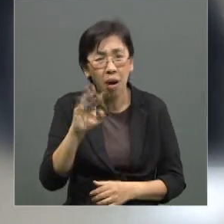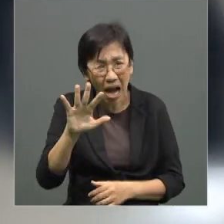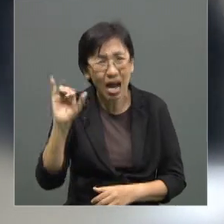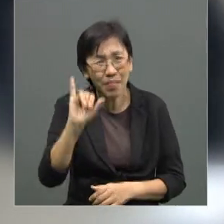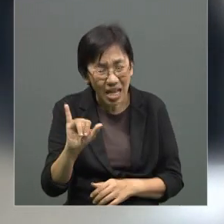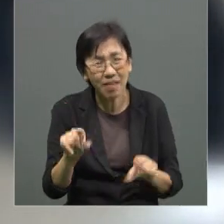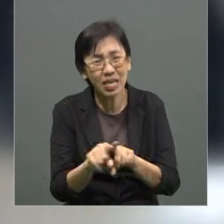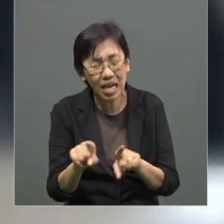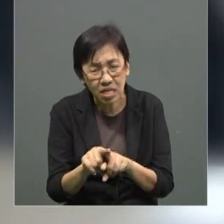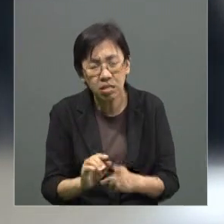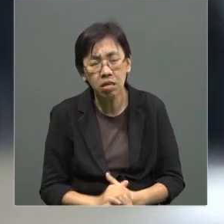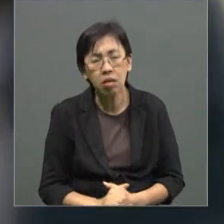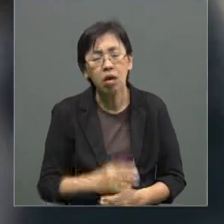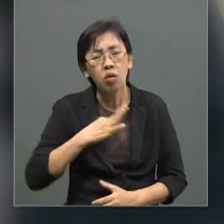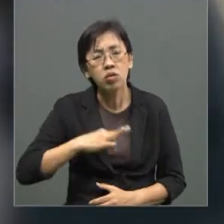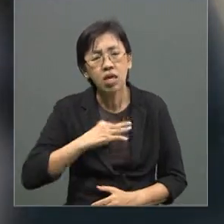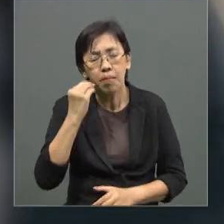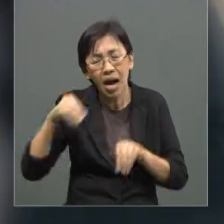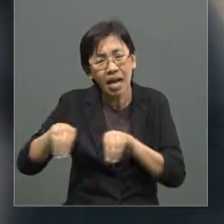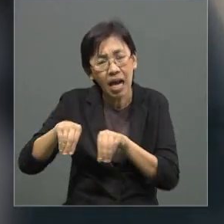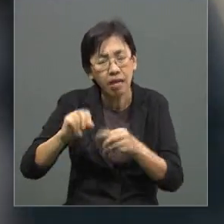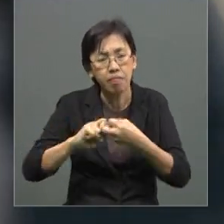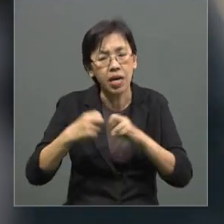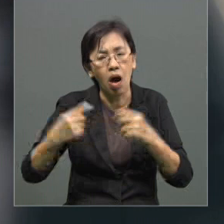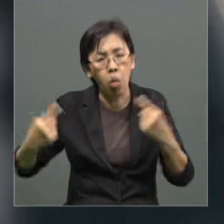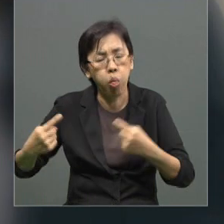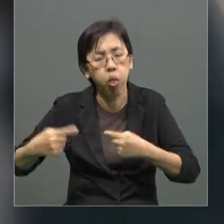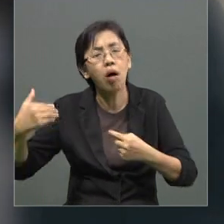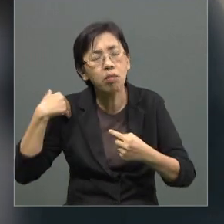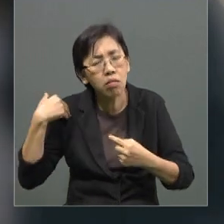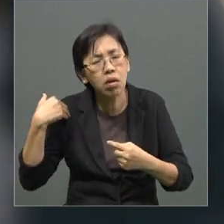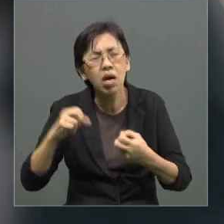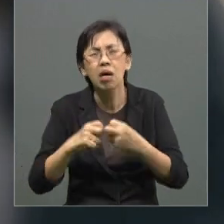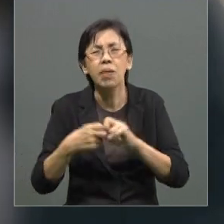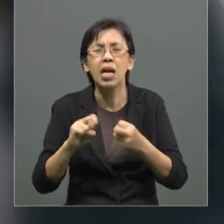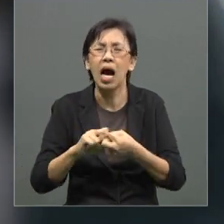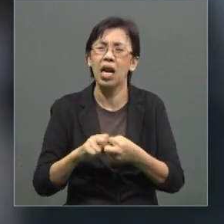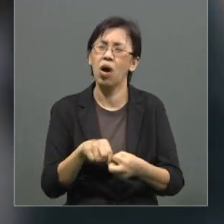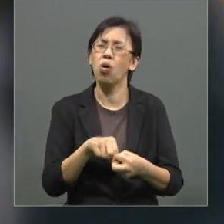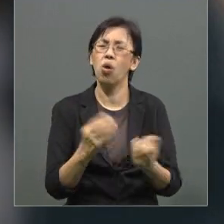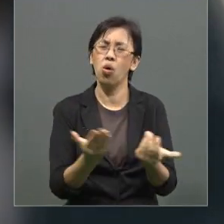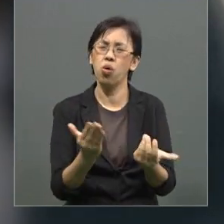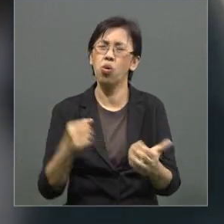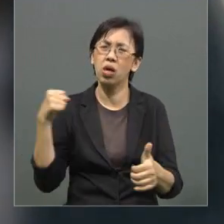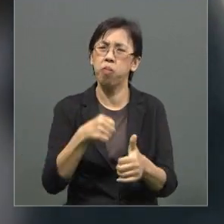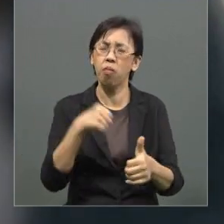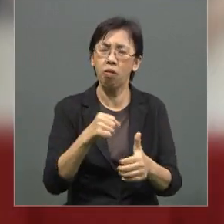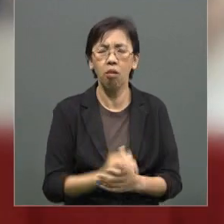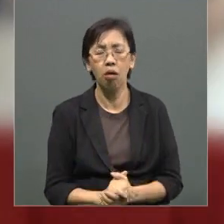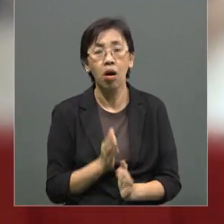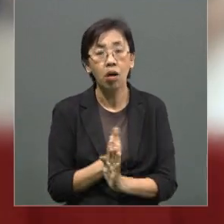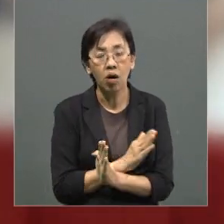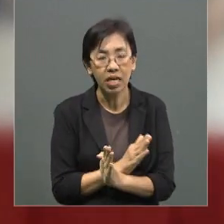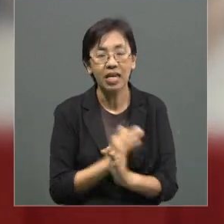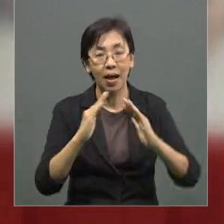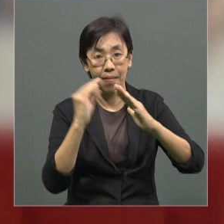เป็นญาติกับเพื่อนบ้านทีนี้เขากับเพื่อนบ้านเนี่ยเคยมีเรื่องทะเลาะกันแล้วก็เป็นเรื่องที่มาทำร้ายลูกชายเขานี่แหละนะครั้งก่อนมีการมาถ่ายรูป